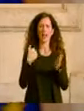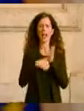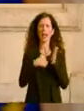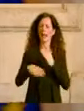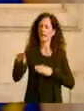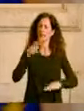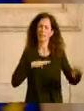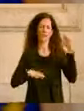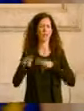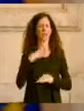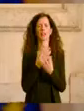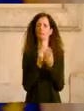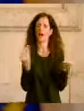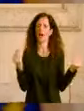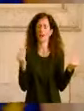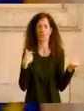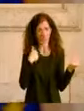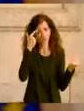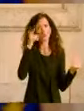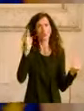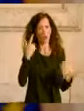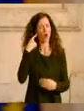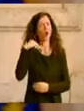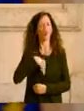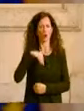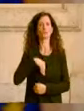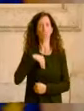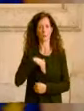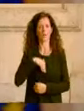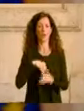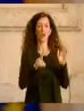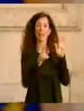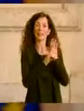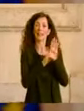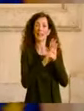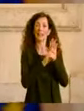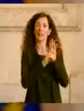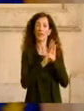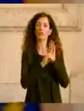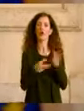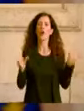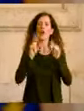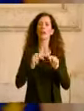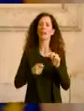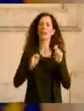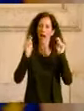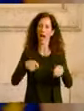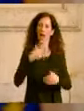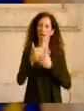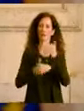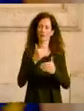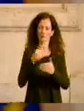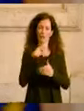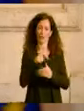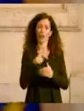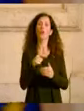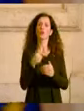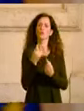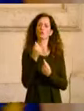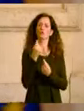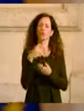lettere. Sono consapevole che il decreto rilancio, nonostante una cifra